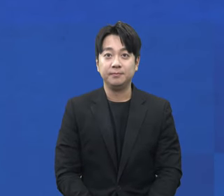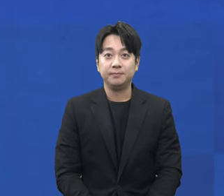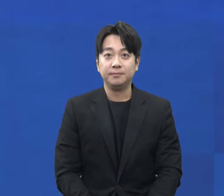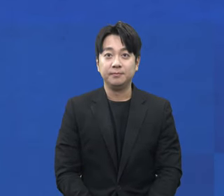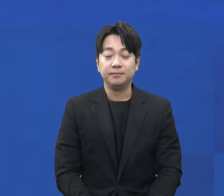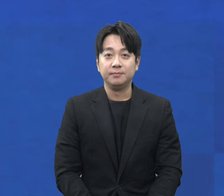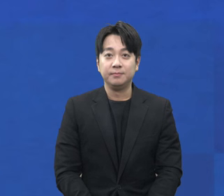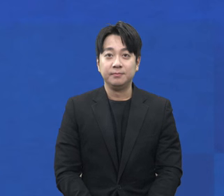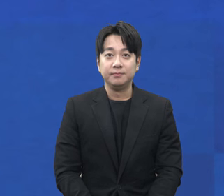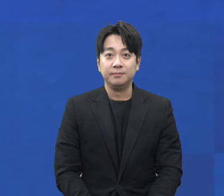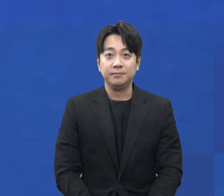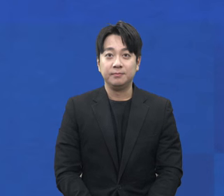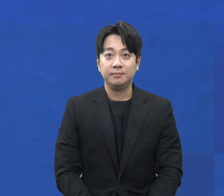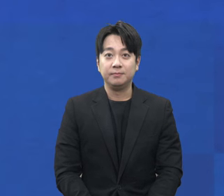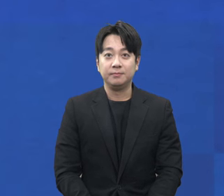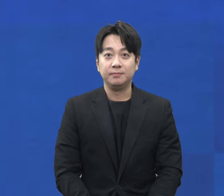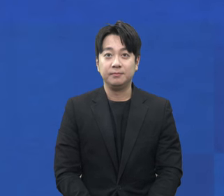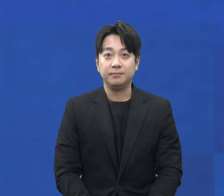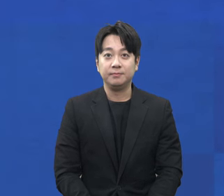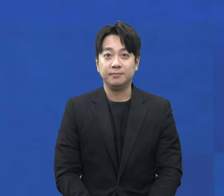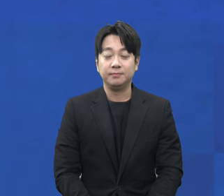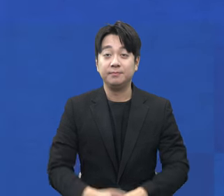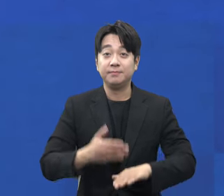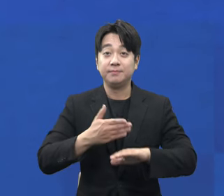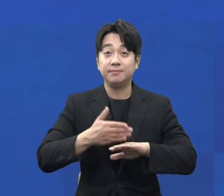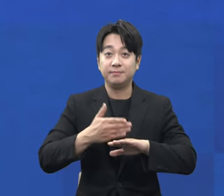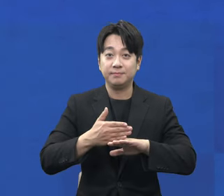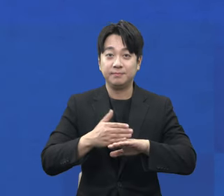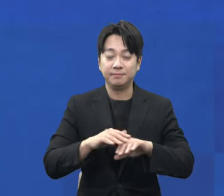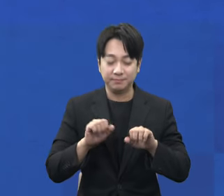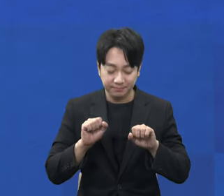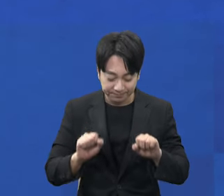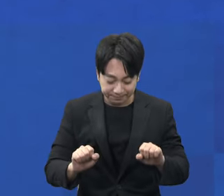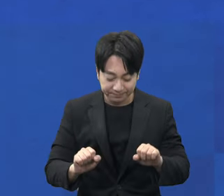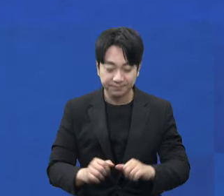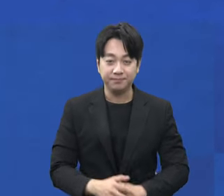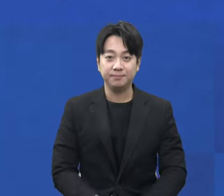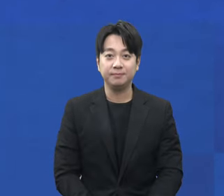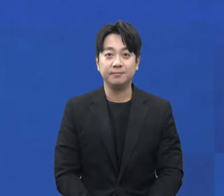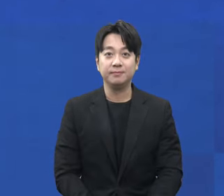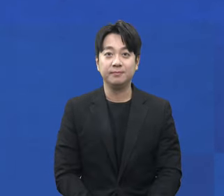미래를 바꿀 수 있습니다. 감사합니다. 네, 감사합니다. 다음에